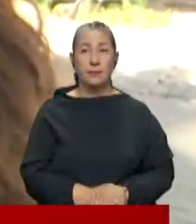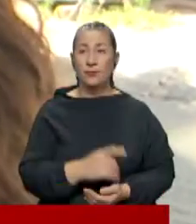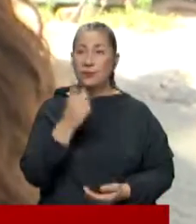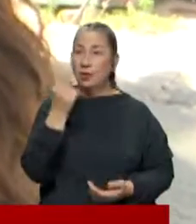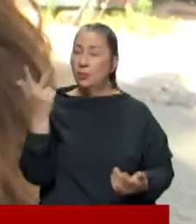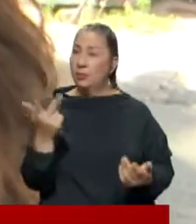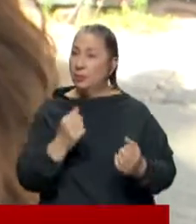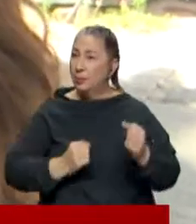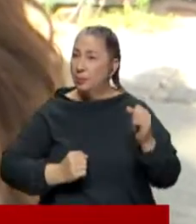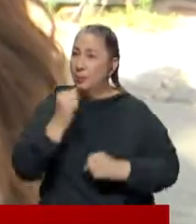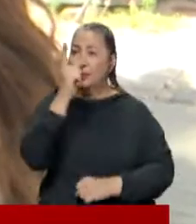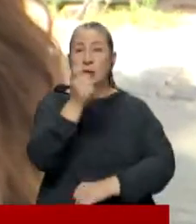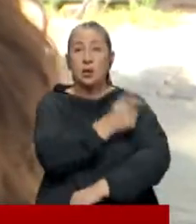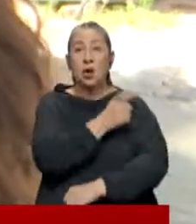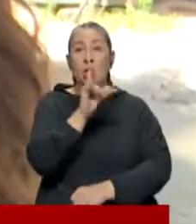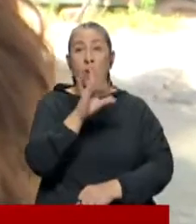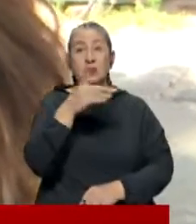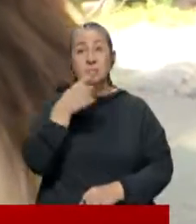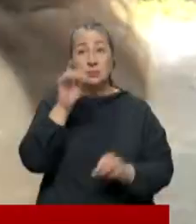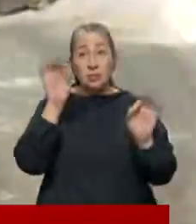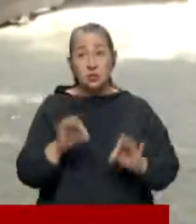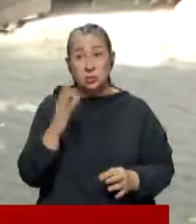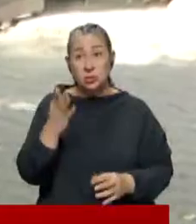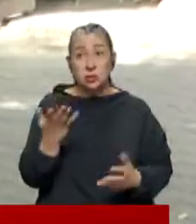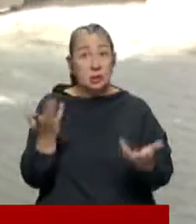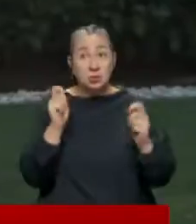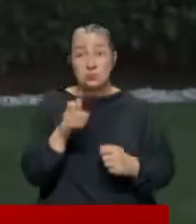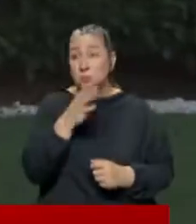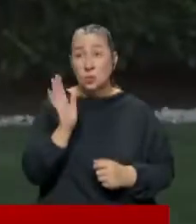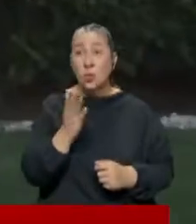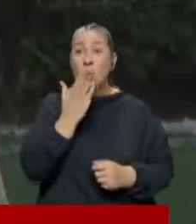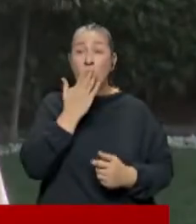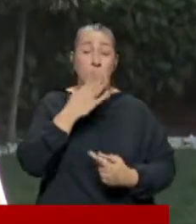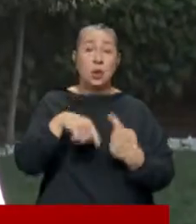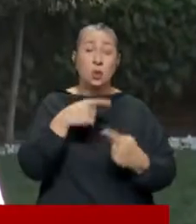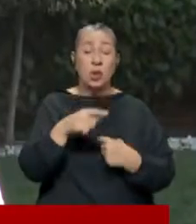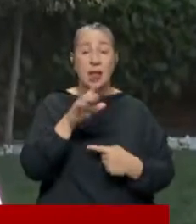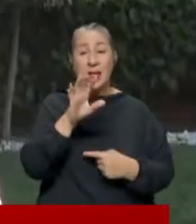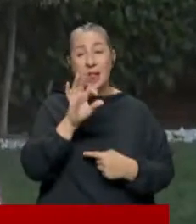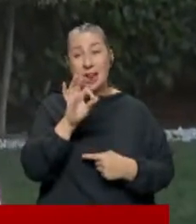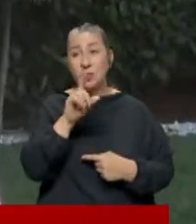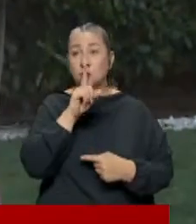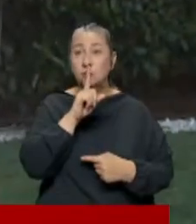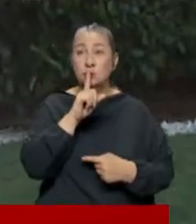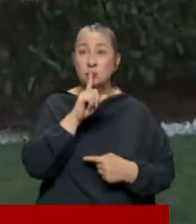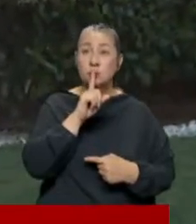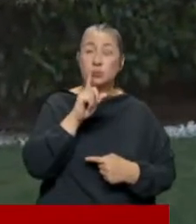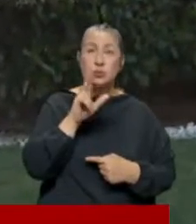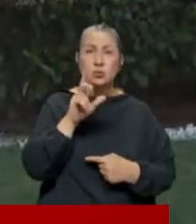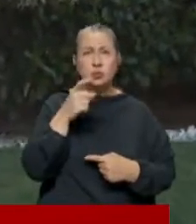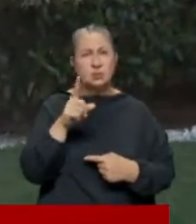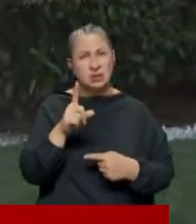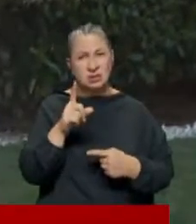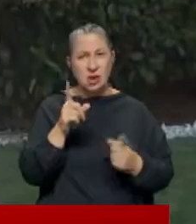Fiyatlar uçmuş vaziyette. Bir kreş fiyatı 15 binden başlıyor. Ne yapacağız bilmiyoruz. Okul bakıyoruz biz de. 50 ile 139 binler arası